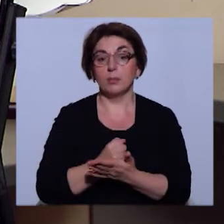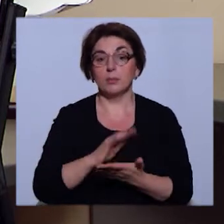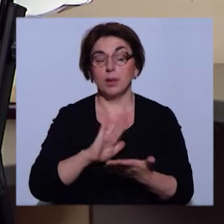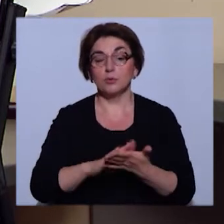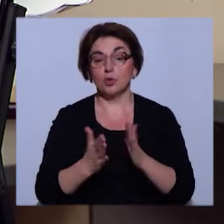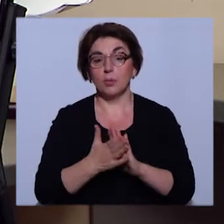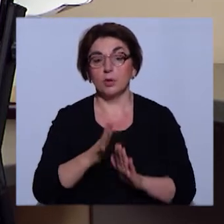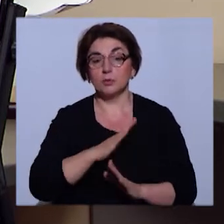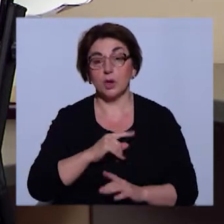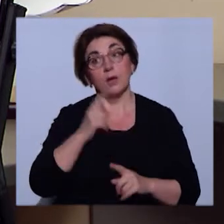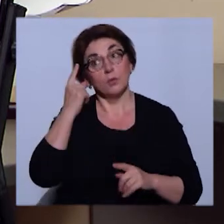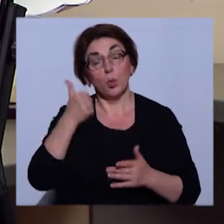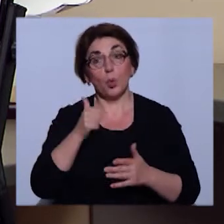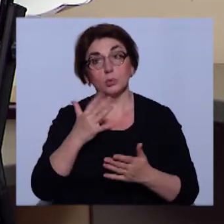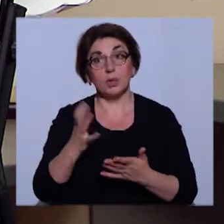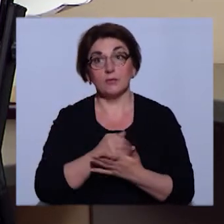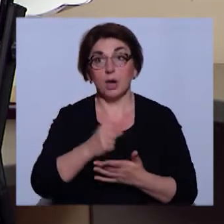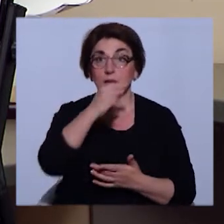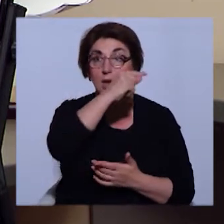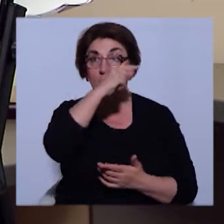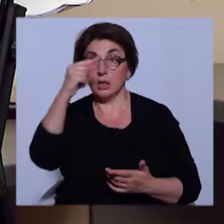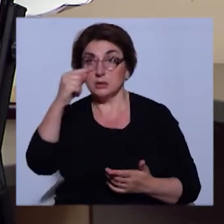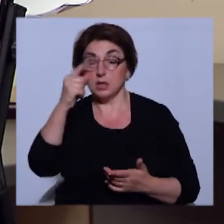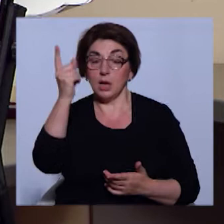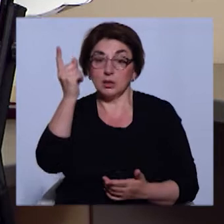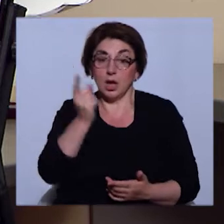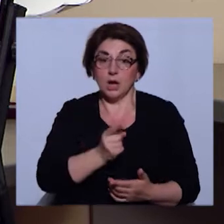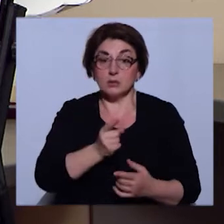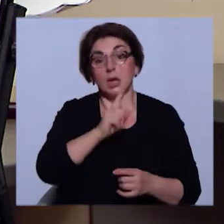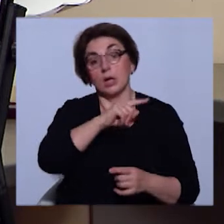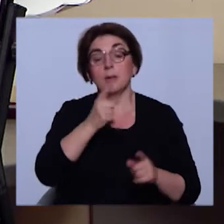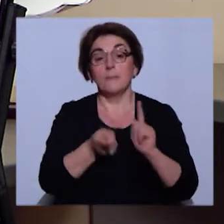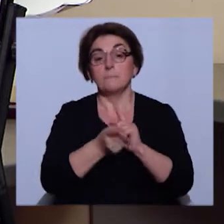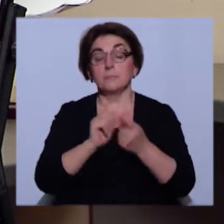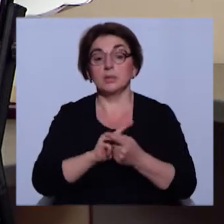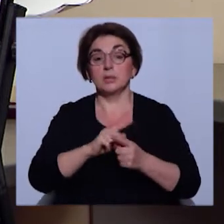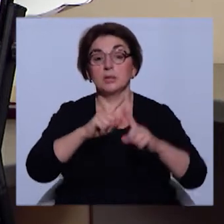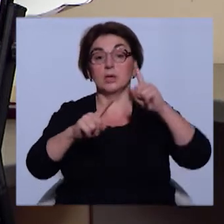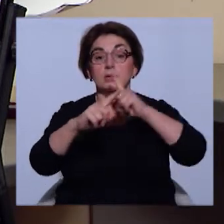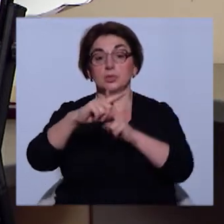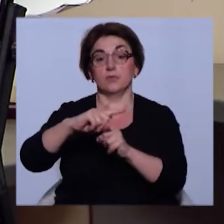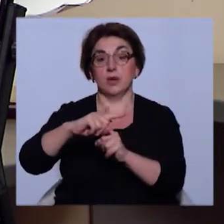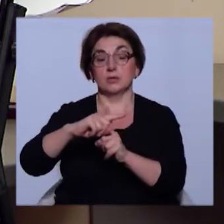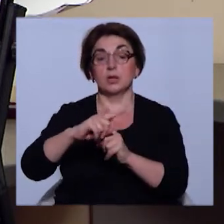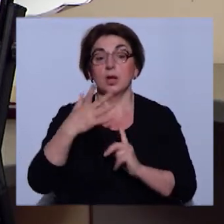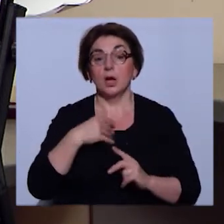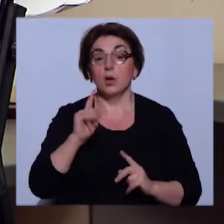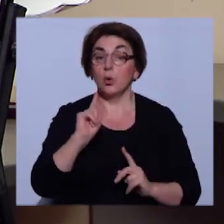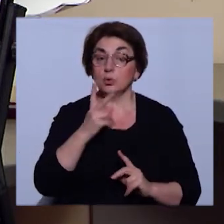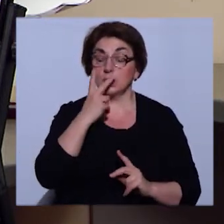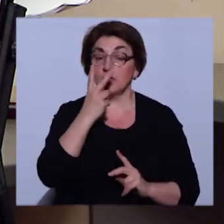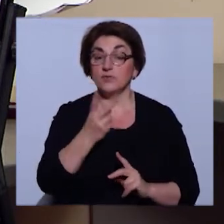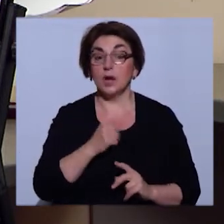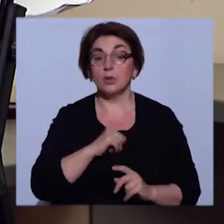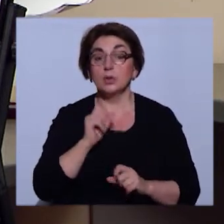იყოს ან ვერტიკალურად, ან ჰორიზონტალურად, ან ჯვარზე. მოდით ახლა ჩვენც ელემენტები ამ მიმართულებით დავსვათ,